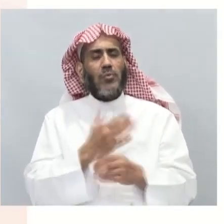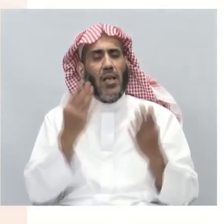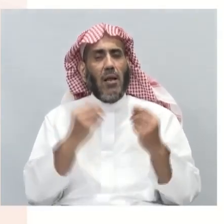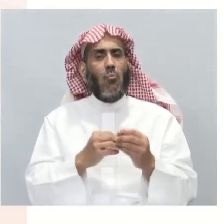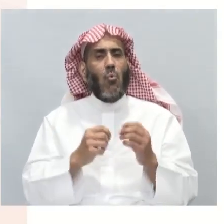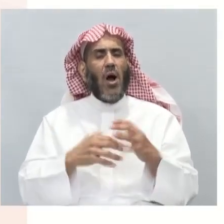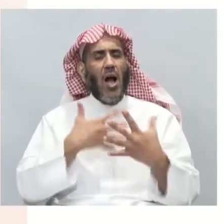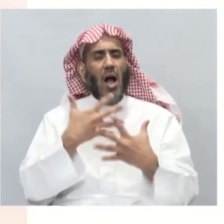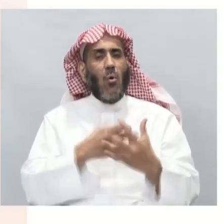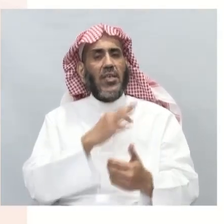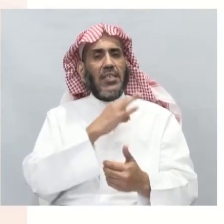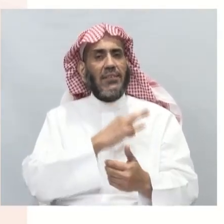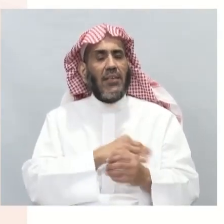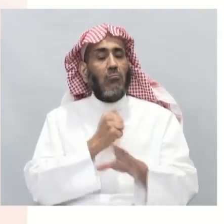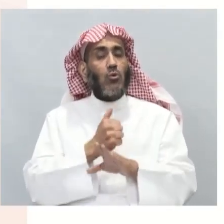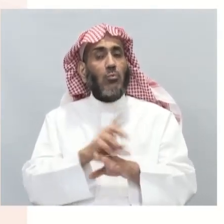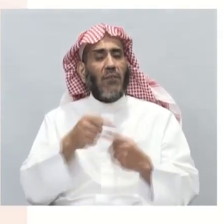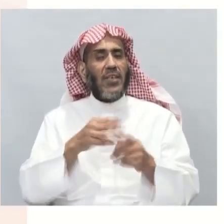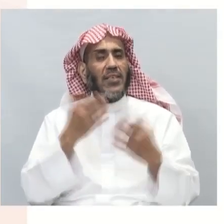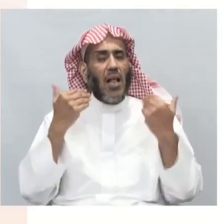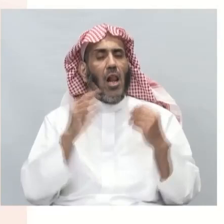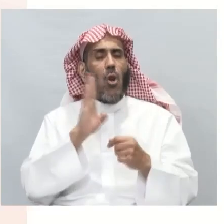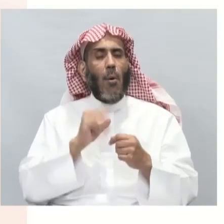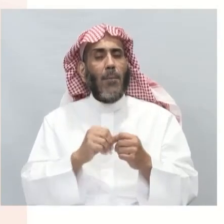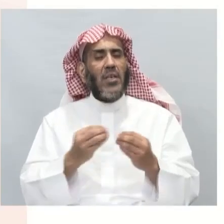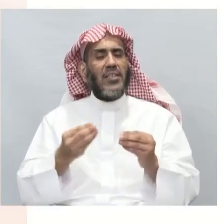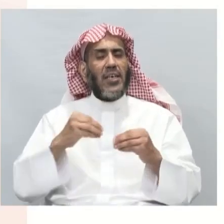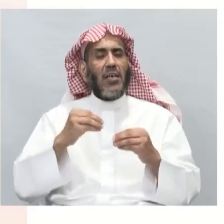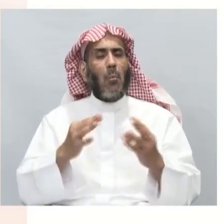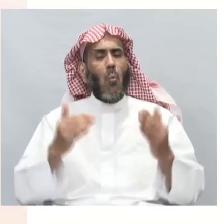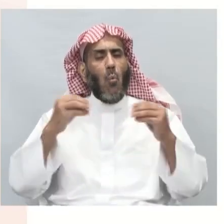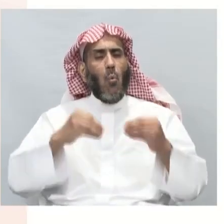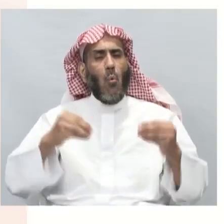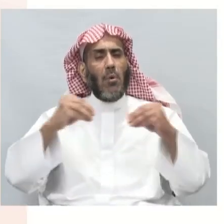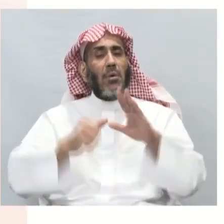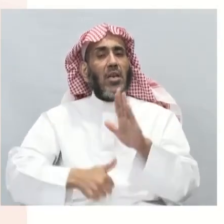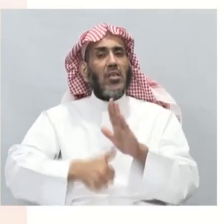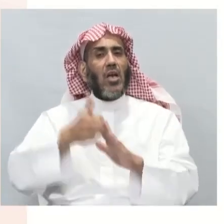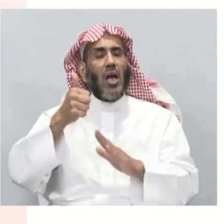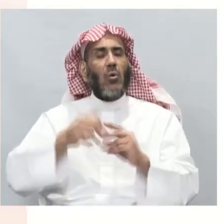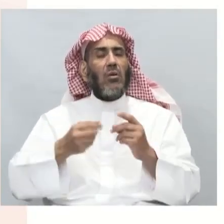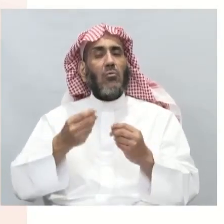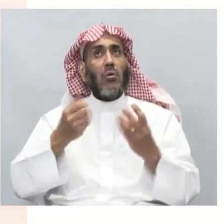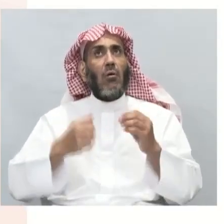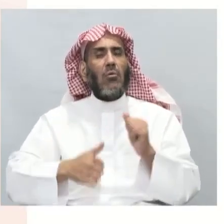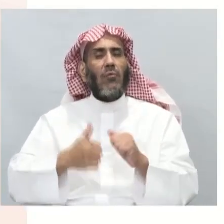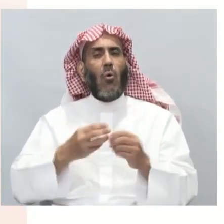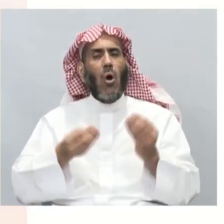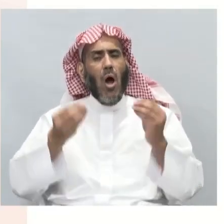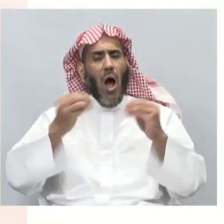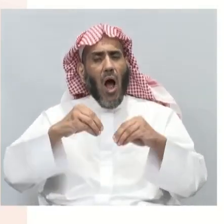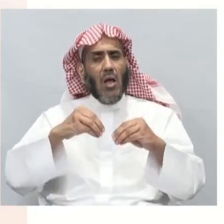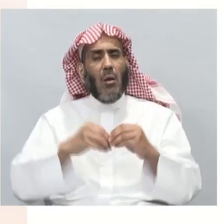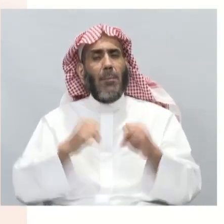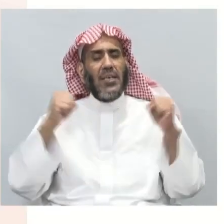الاستفاده من اسلوبك في التعلم في تحقيق مزيد من النجاح والتفوق اخيرا اكثر من